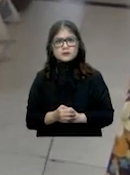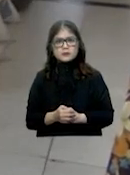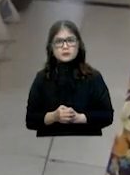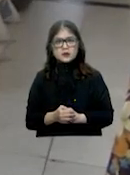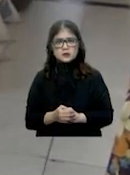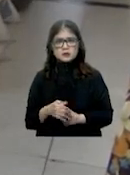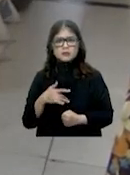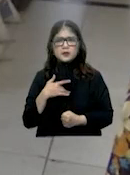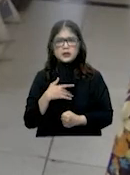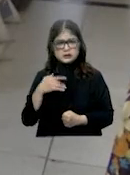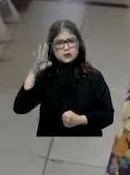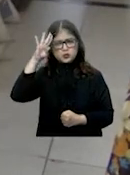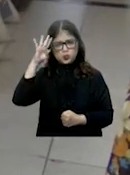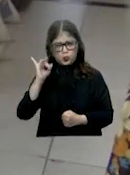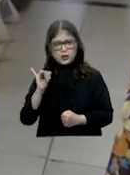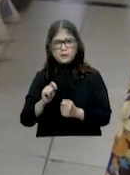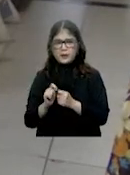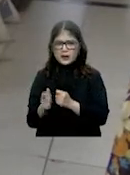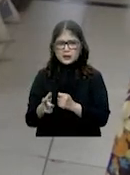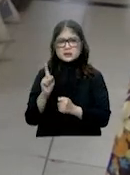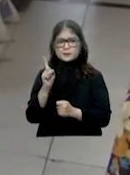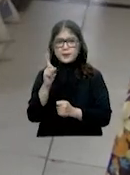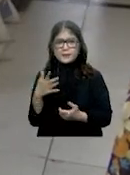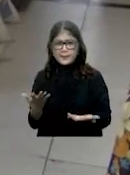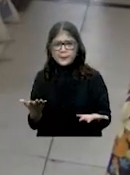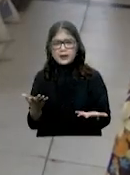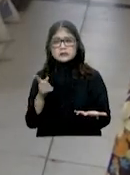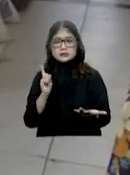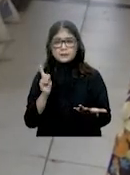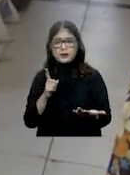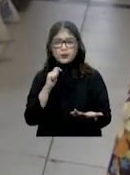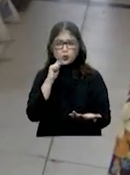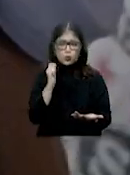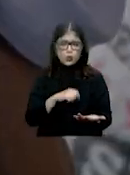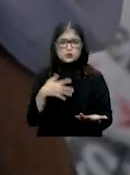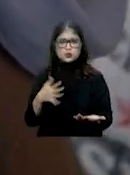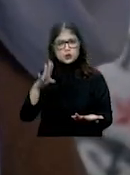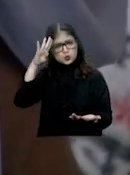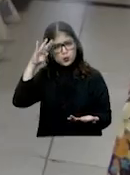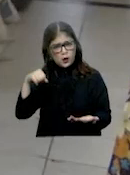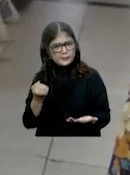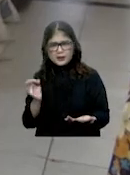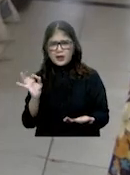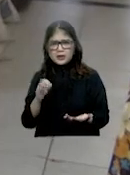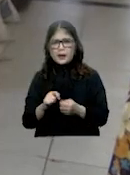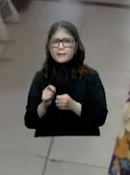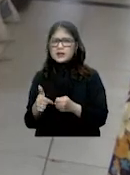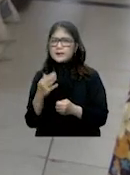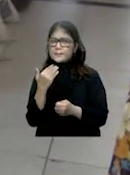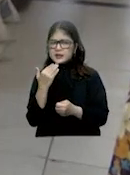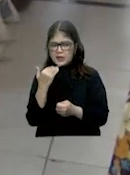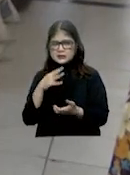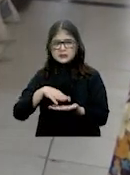banget karena kan saya seorang janda lansia jadi kalau mau beli beras ya Gimana